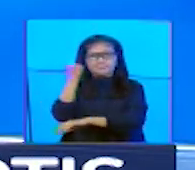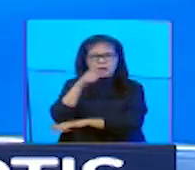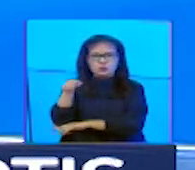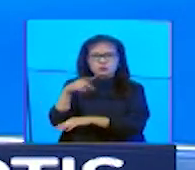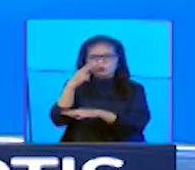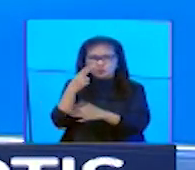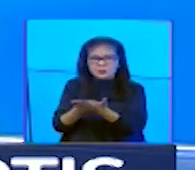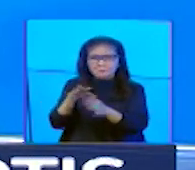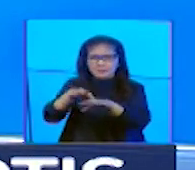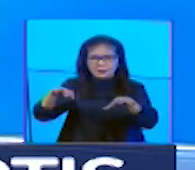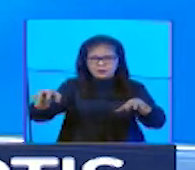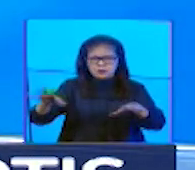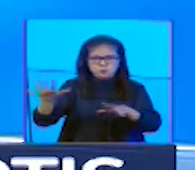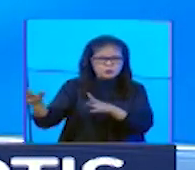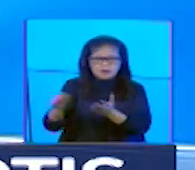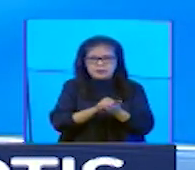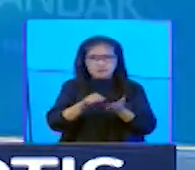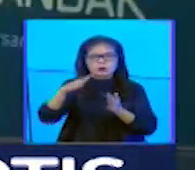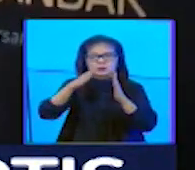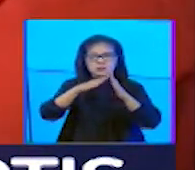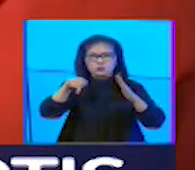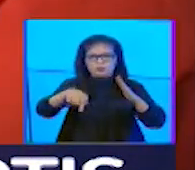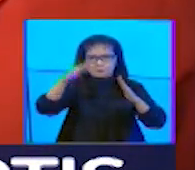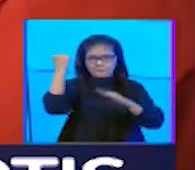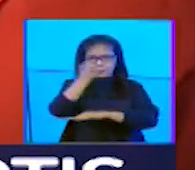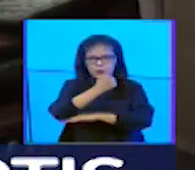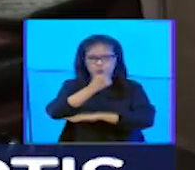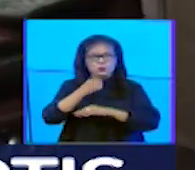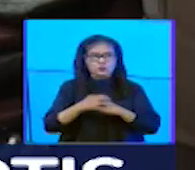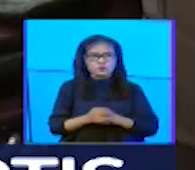disita polisi dari rumah pelaku e-blue